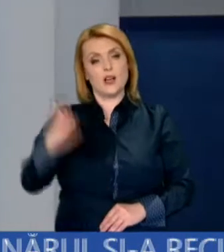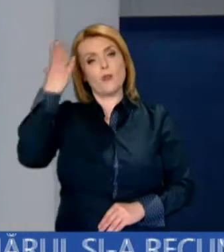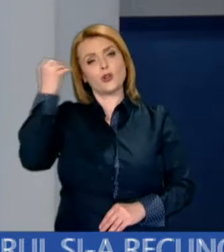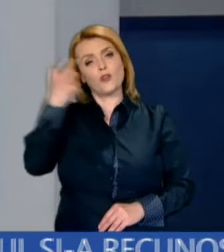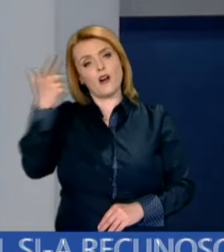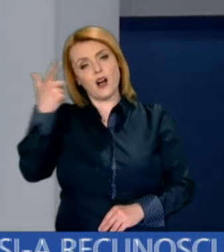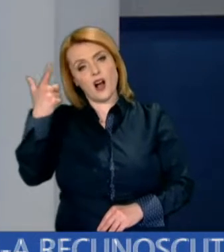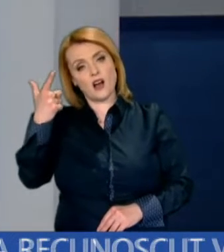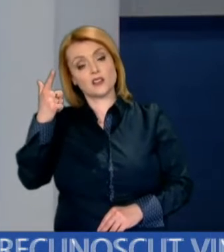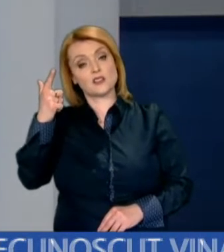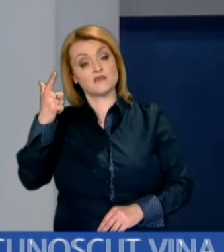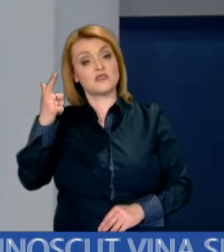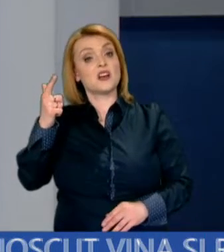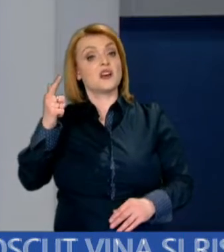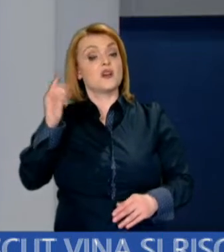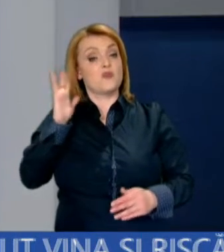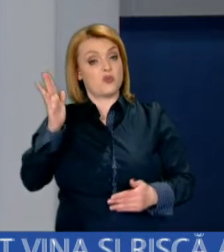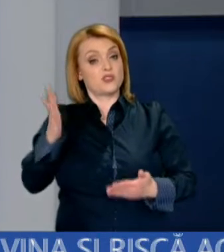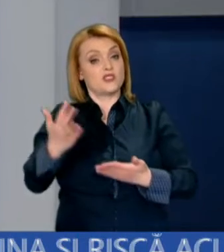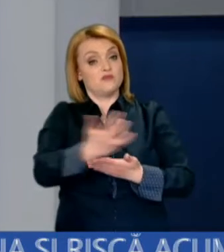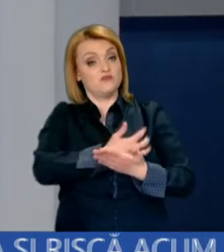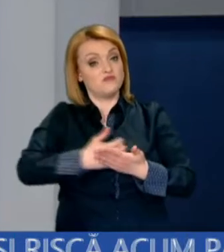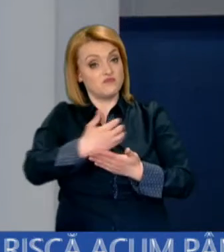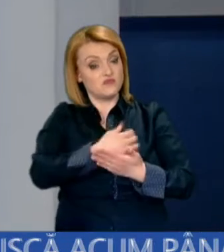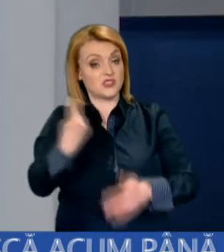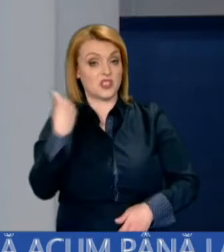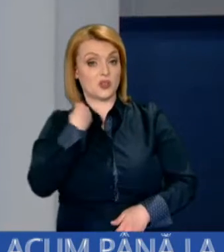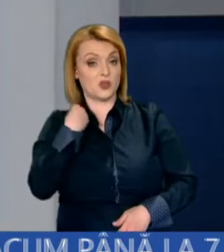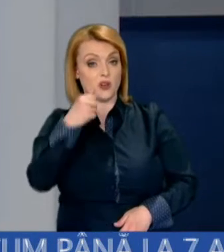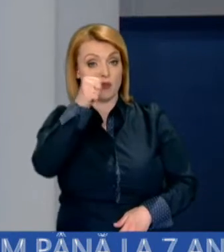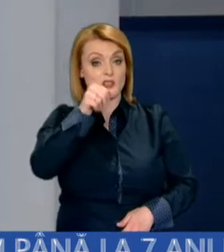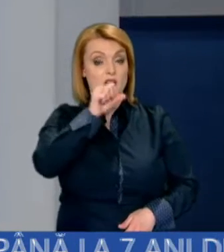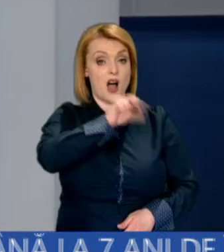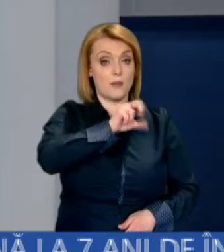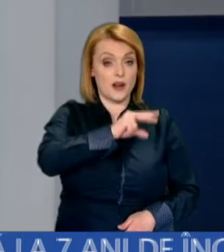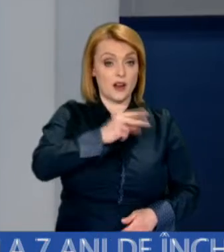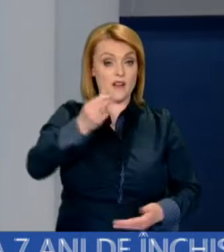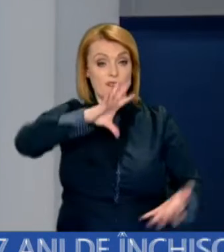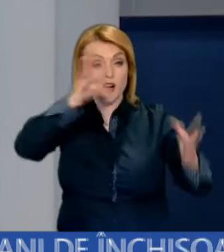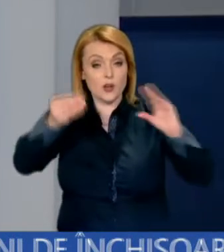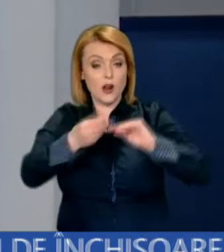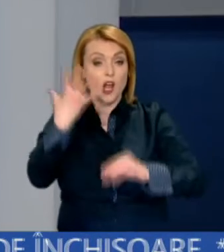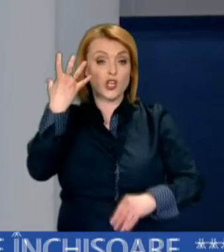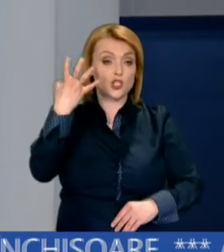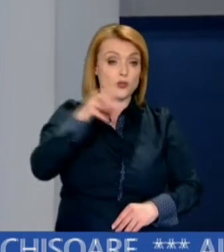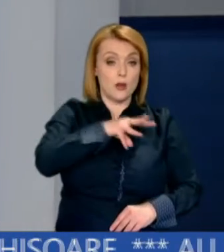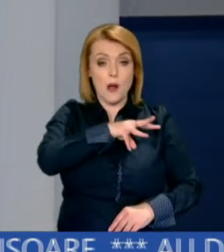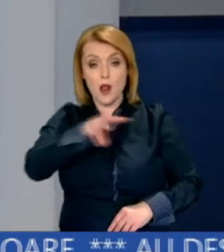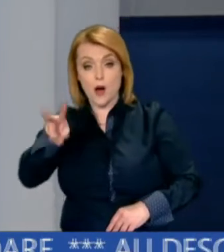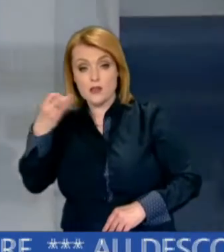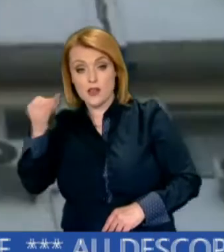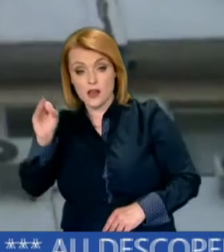Moldova Gaz va acumula devieri tarifare negative în luna aprilie în valoare de 500 de milioane de lei, a